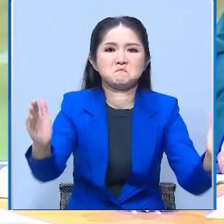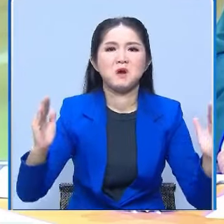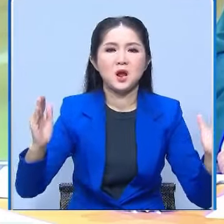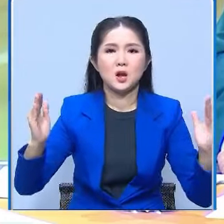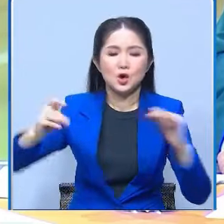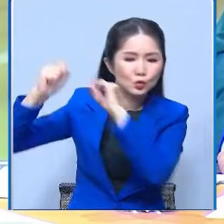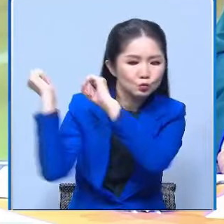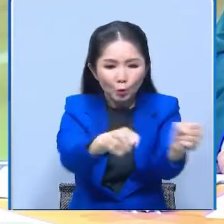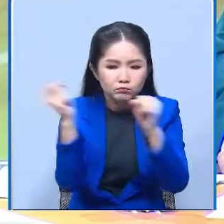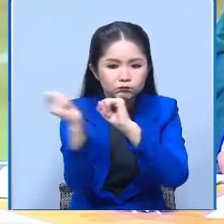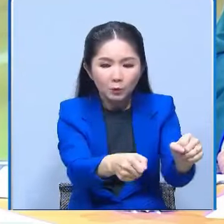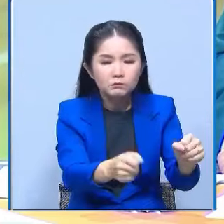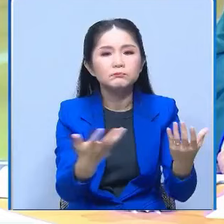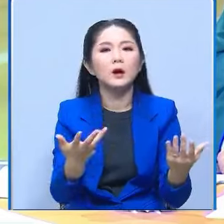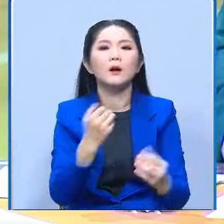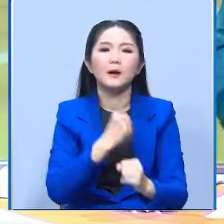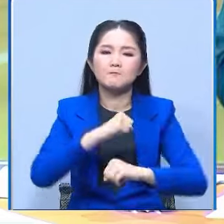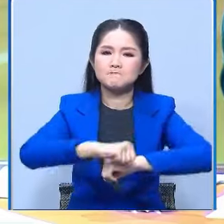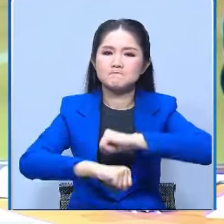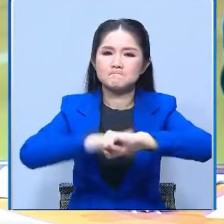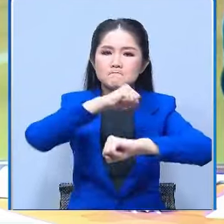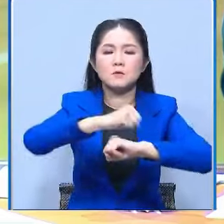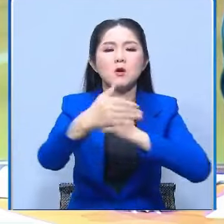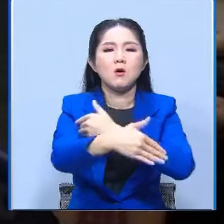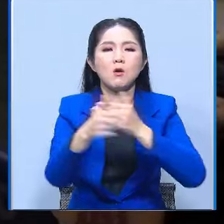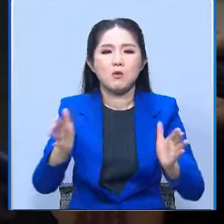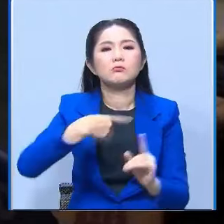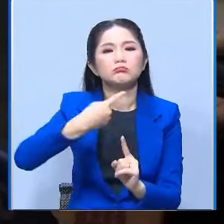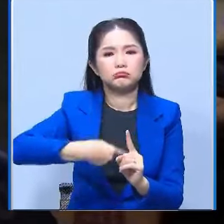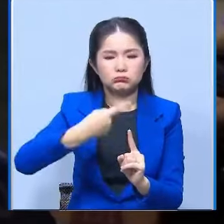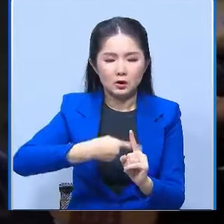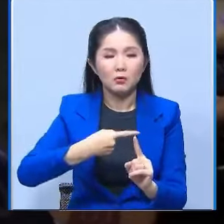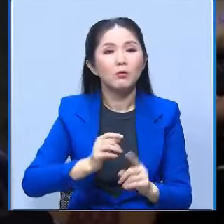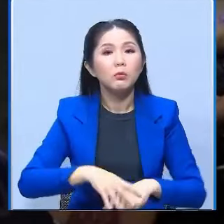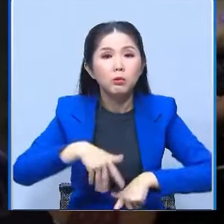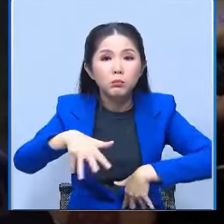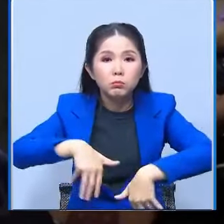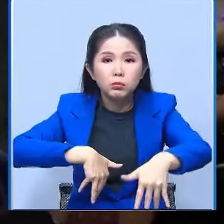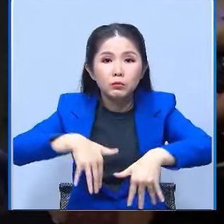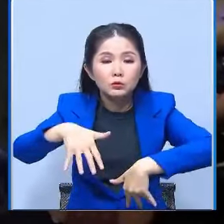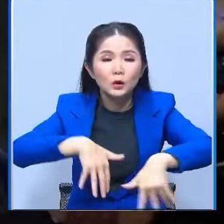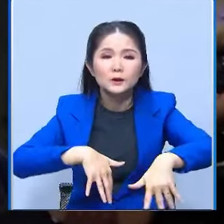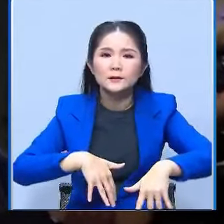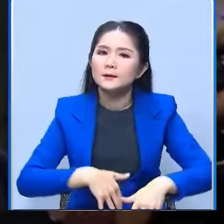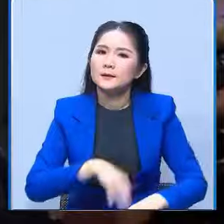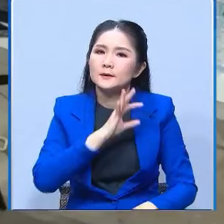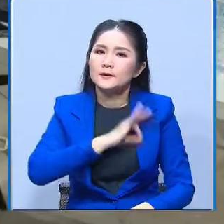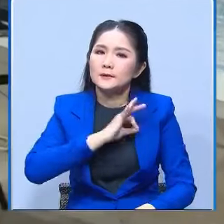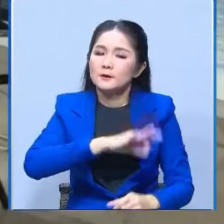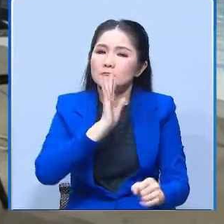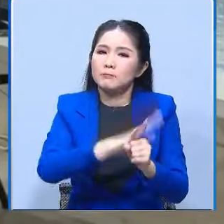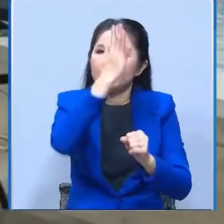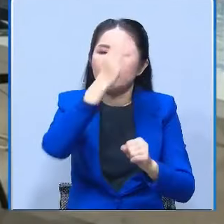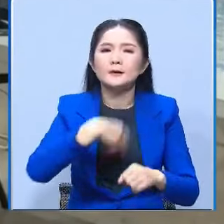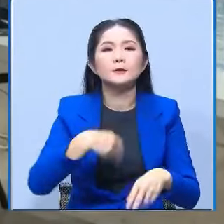เป็นห้องเช่าเหล่านี้ซึ่งชาวบ้านในละแวกนั้นก็ไม่พอใจก็เลยมีการเหมือนรวมตัวกันนะคะล่ารายชื่อเพื่อถอดถ